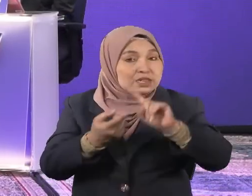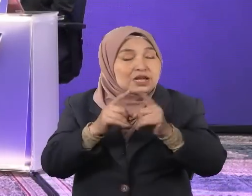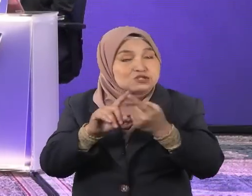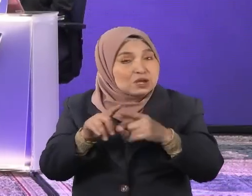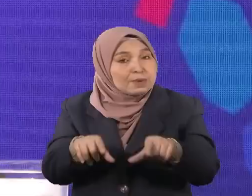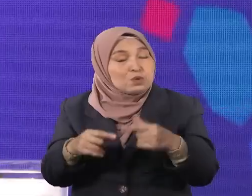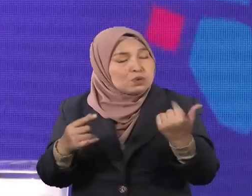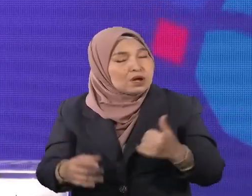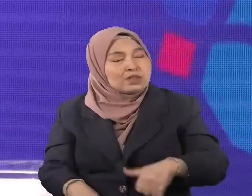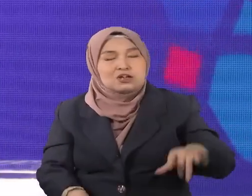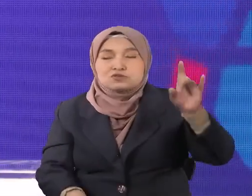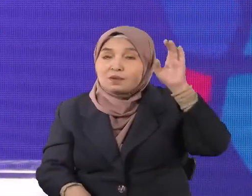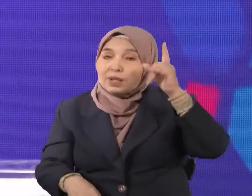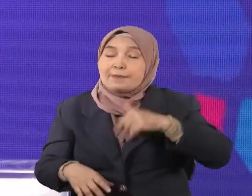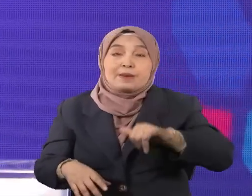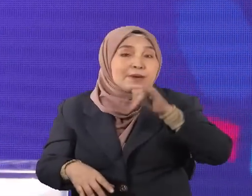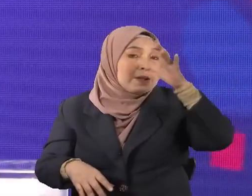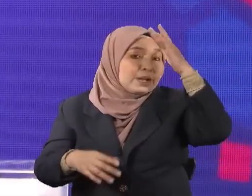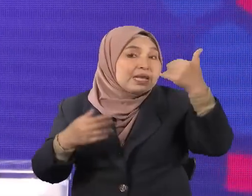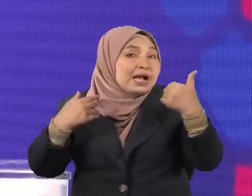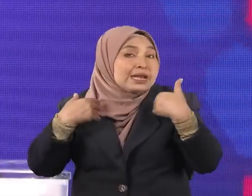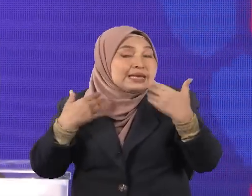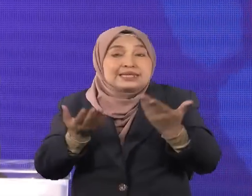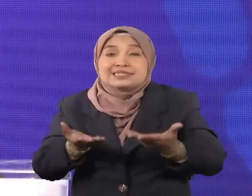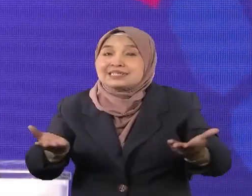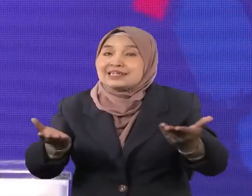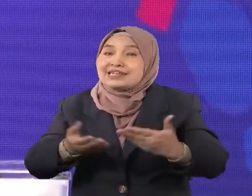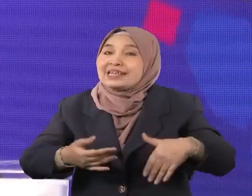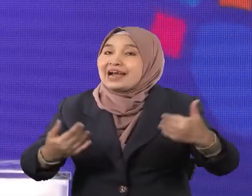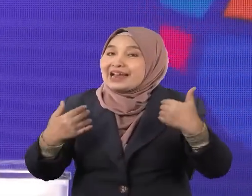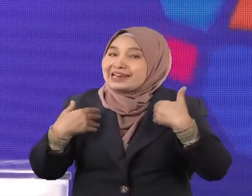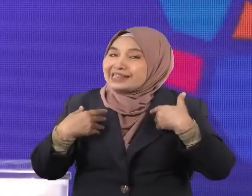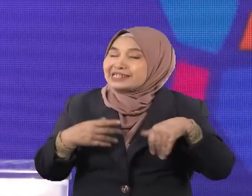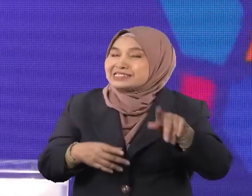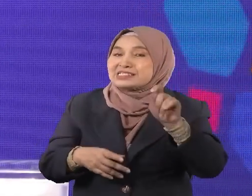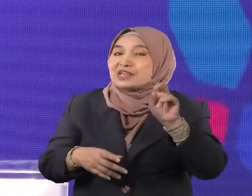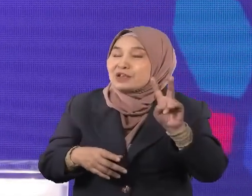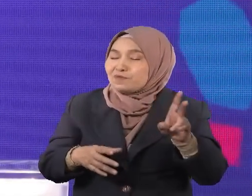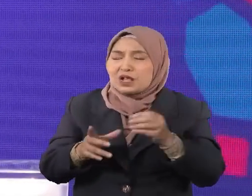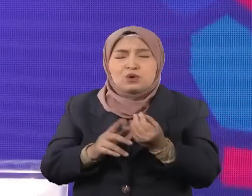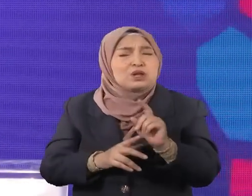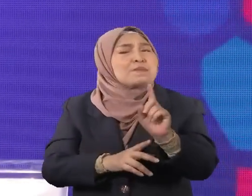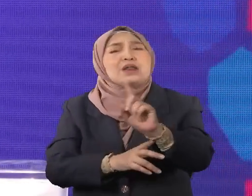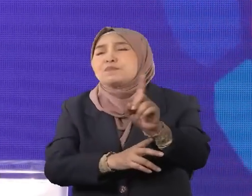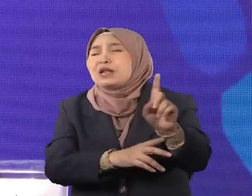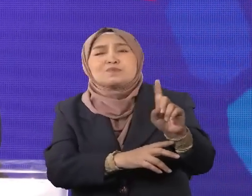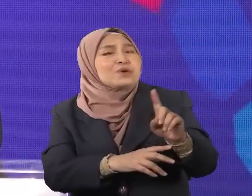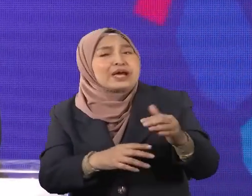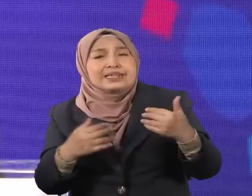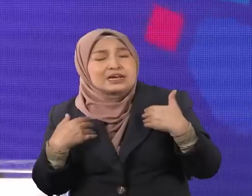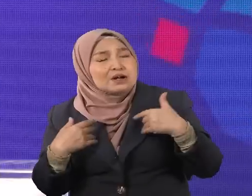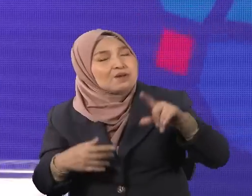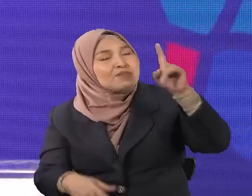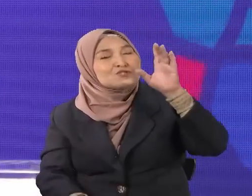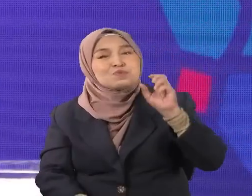subhanallah. Moga-moga ibu-ibu, ayah-ayah yang berada di studio, yang berada di kaca TV sekarang ini, ataupun di mana juga berada, Allah